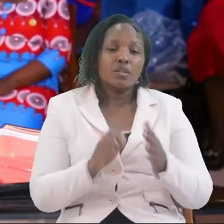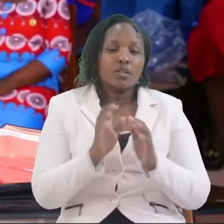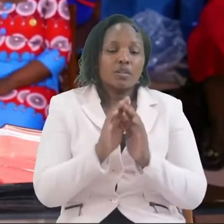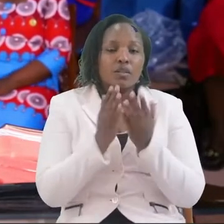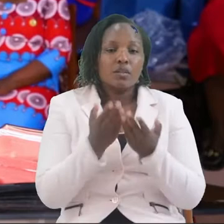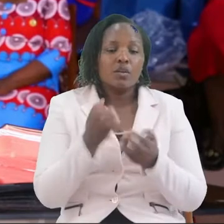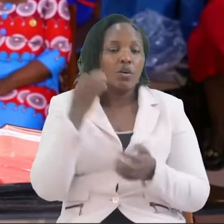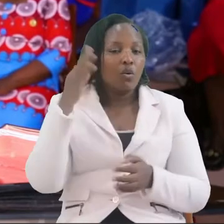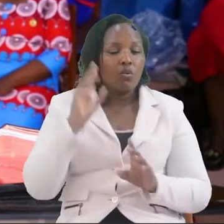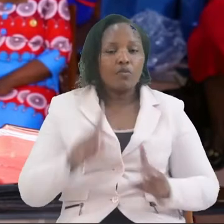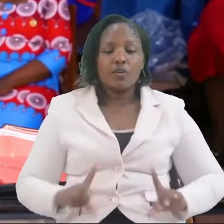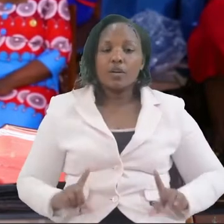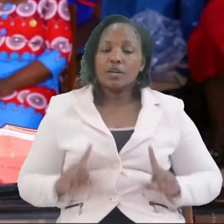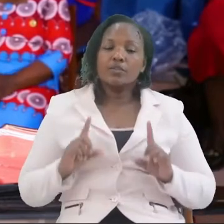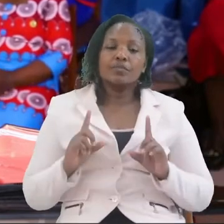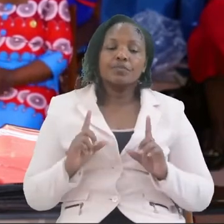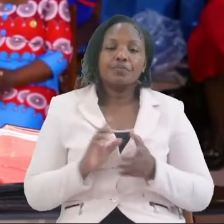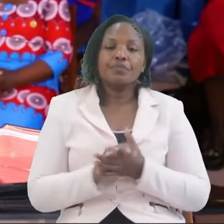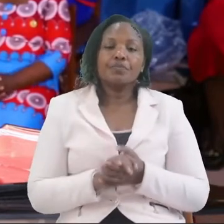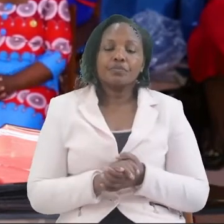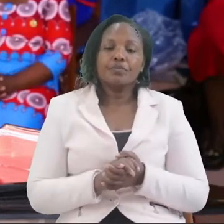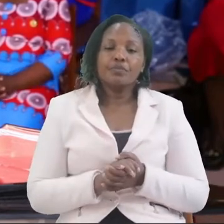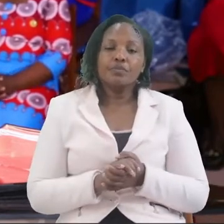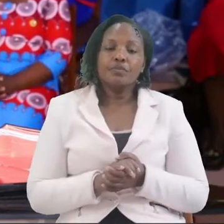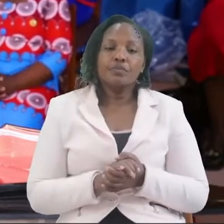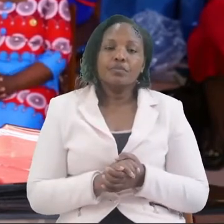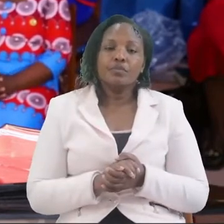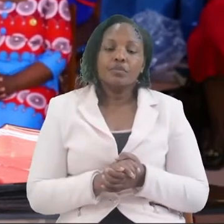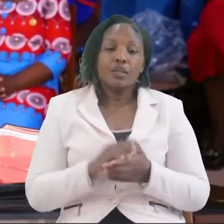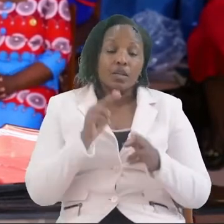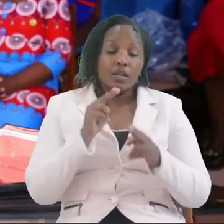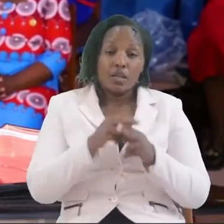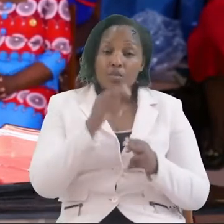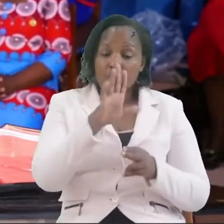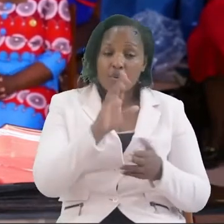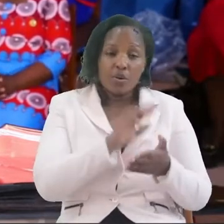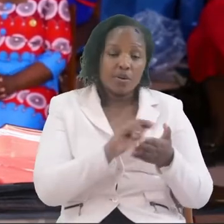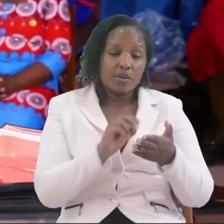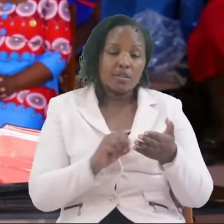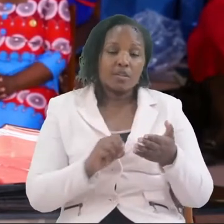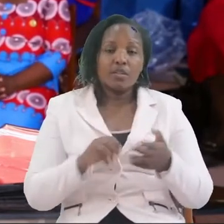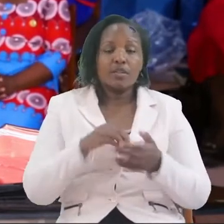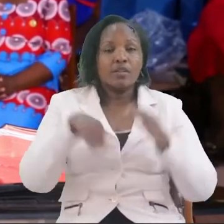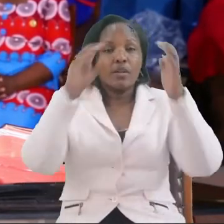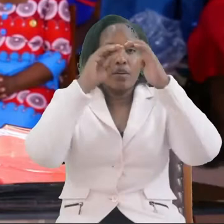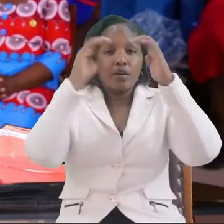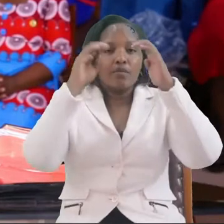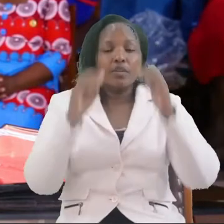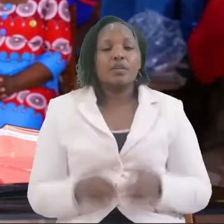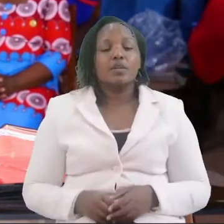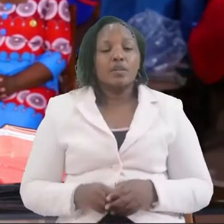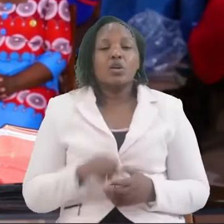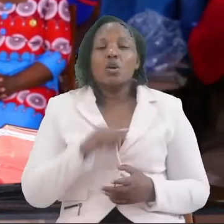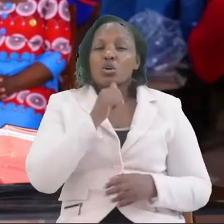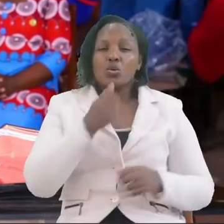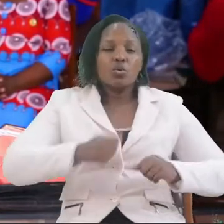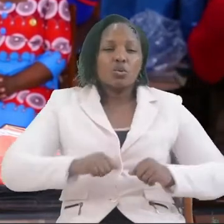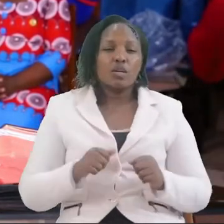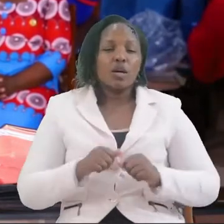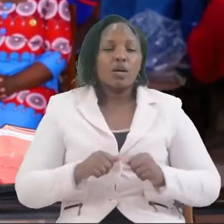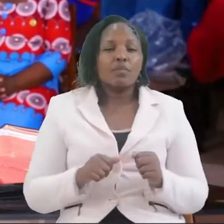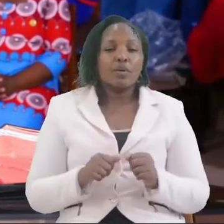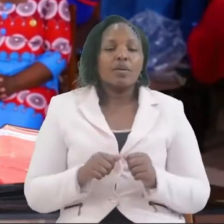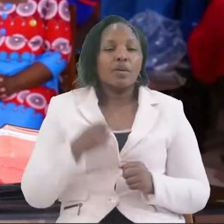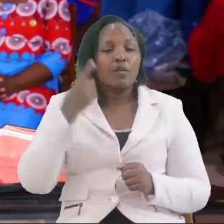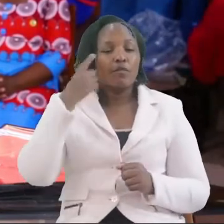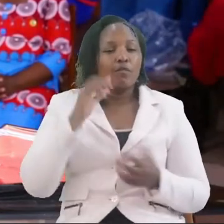katika kitabu ya binguni. Yani majina yenu imeandikwa kule binguni. Msifurahie kwa njia nyingine,